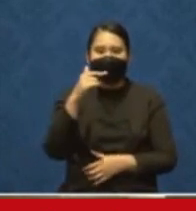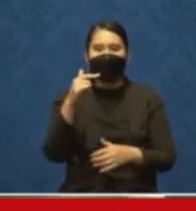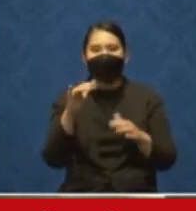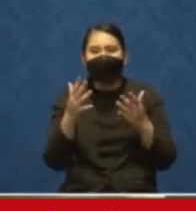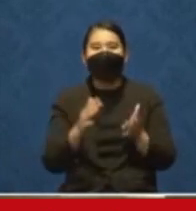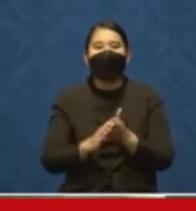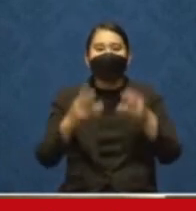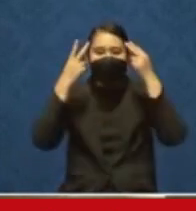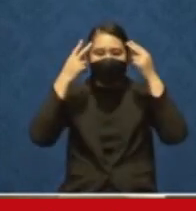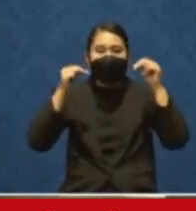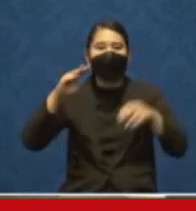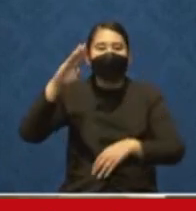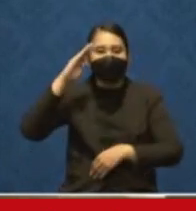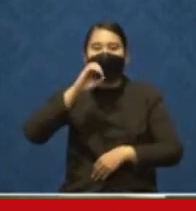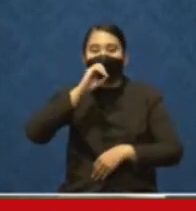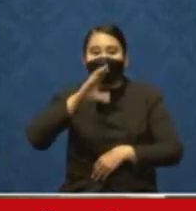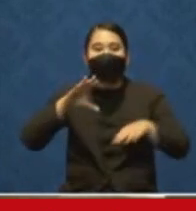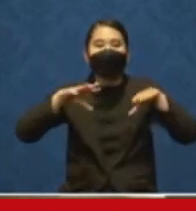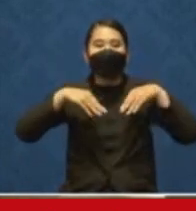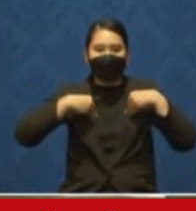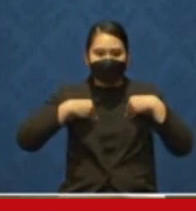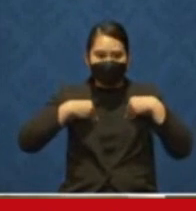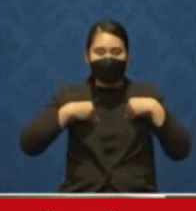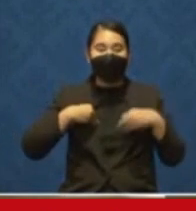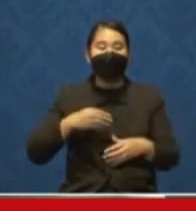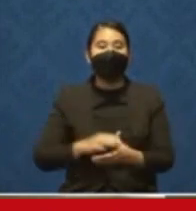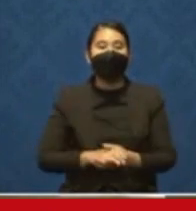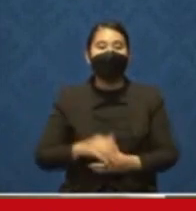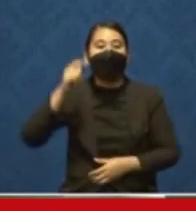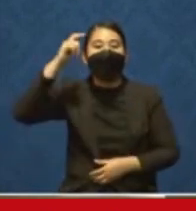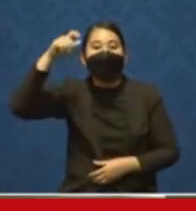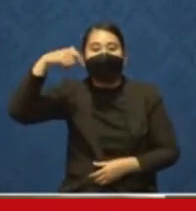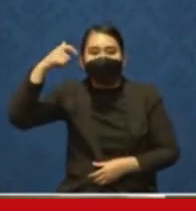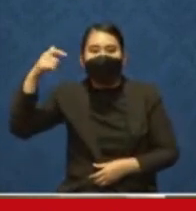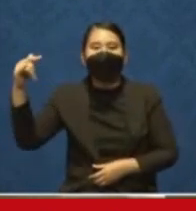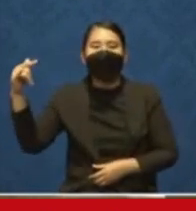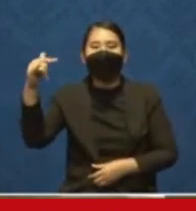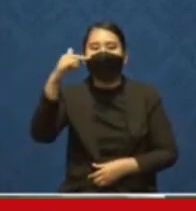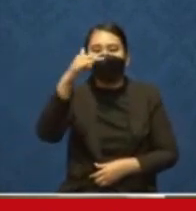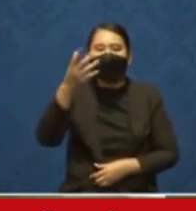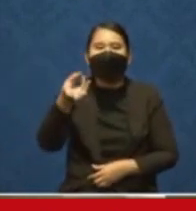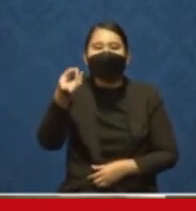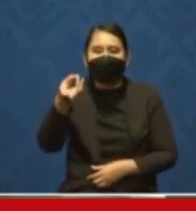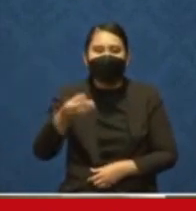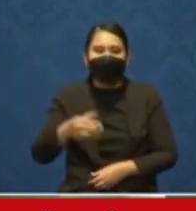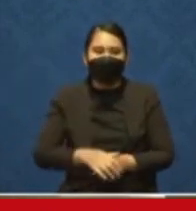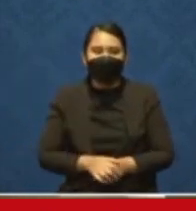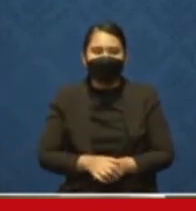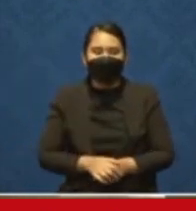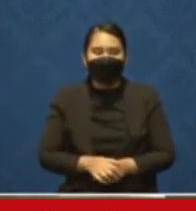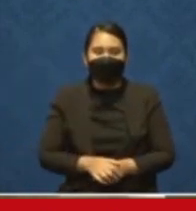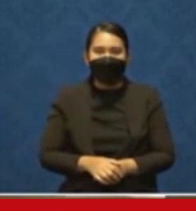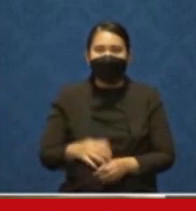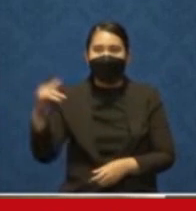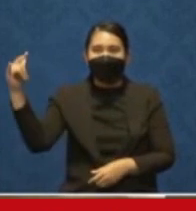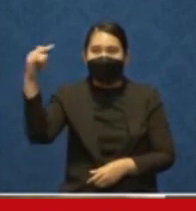ด้วยถ้ามันไปเด็ดรำกับไปทำงานแต่ว่ายังไงก็ตามไม่ต้องไปบอกว่าเราไม่รับล่ะก็เพราะว่าพลเอกประยุทธ์